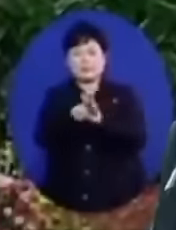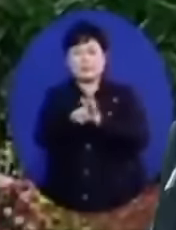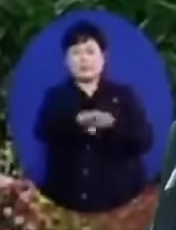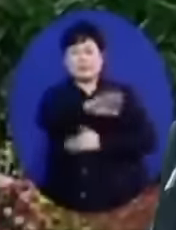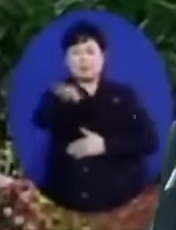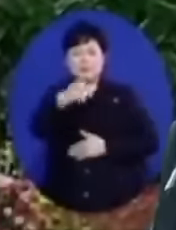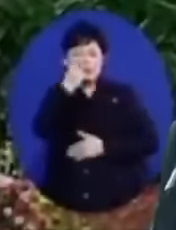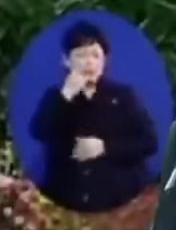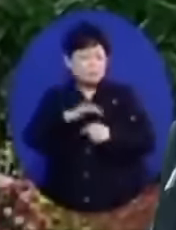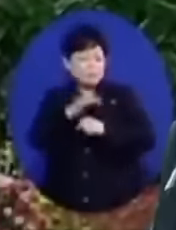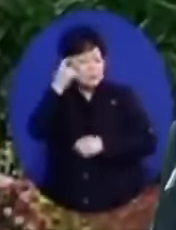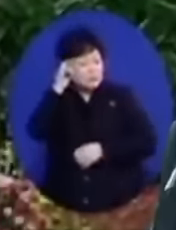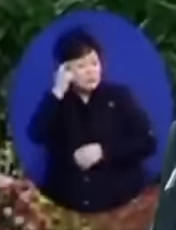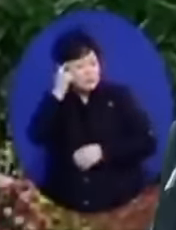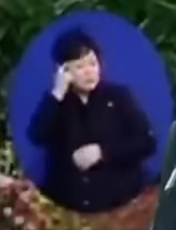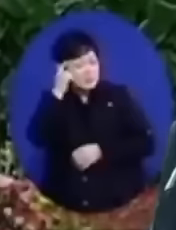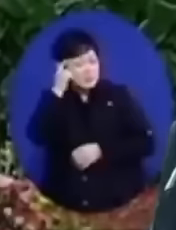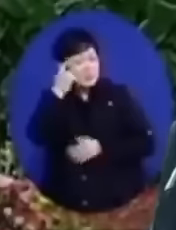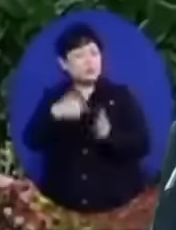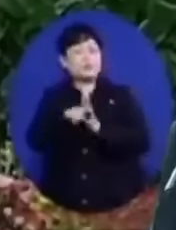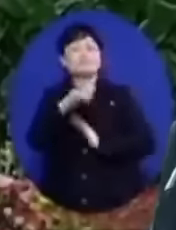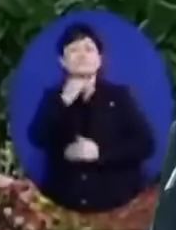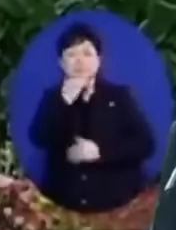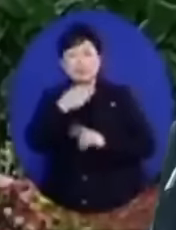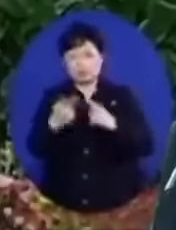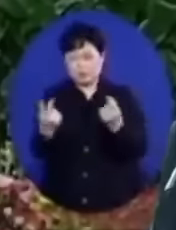우리를 불쌍히 여기려고 기다리시는 것이고,